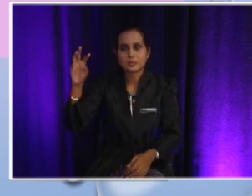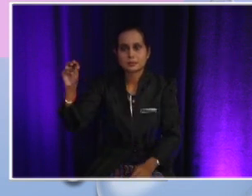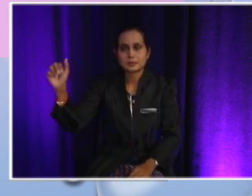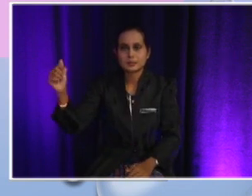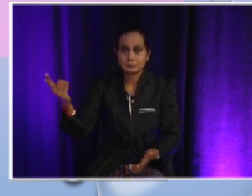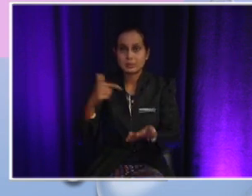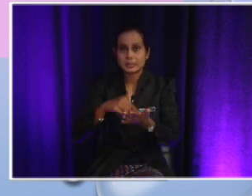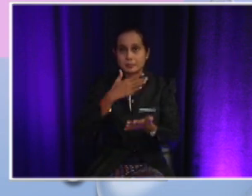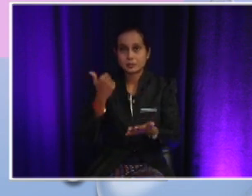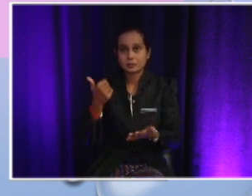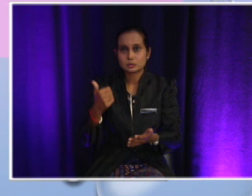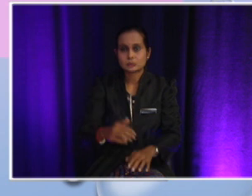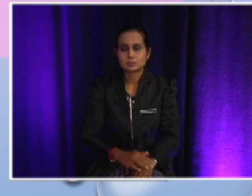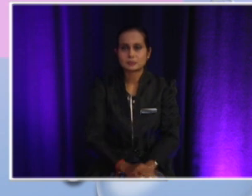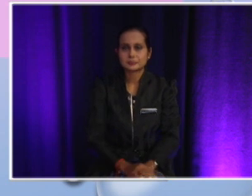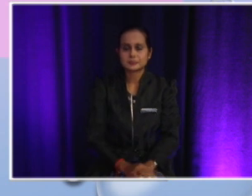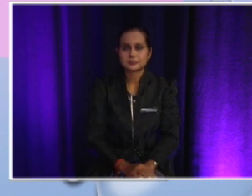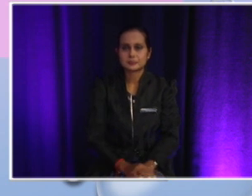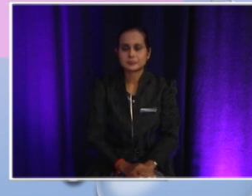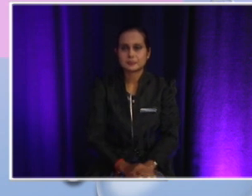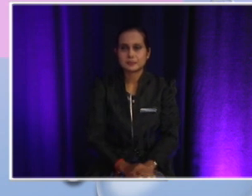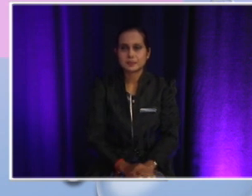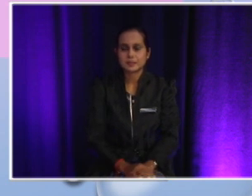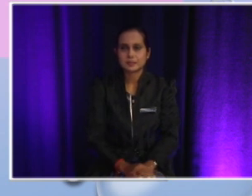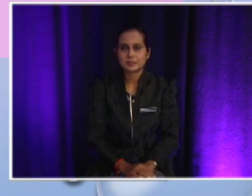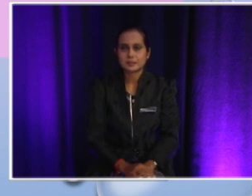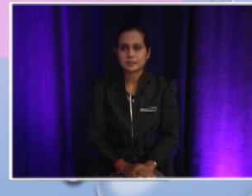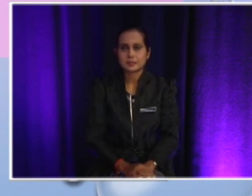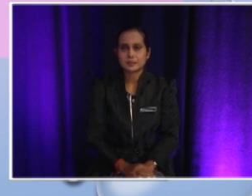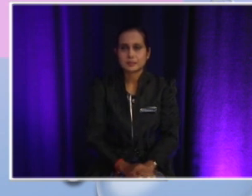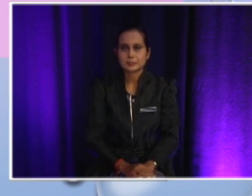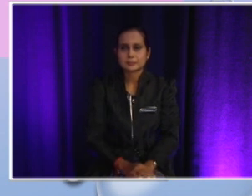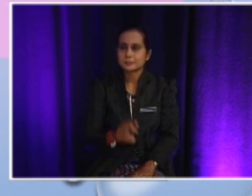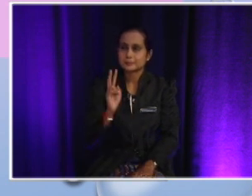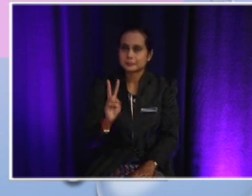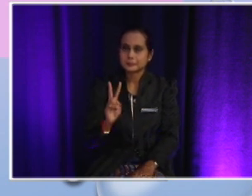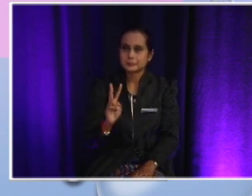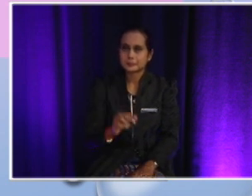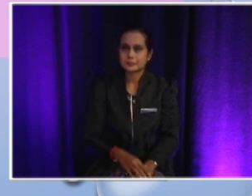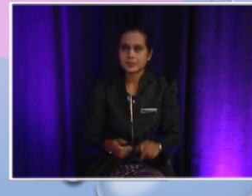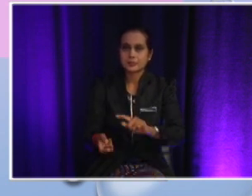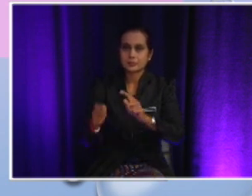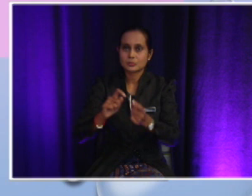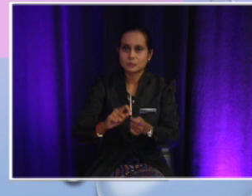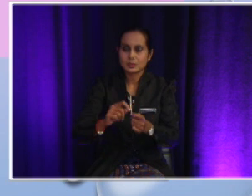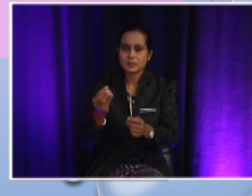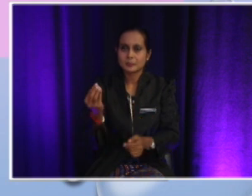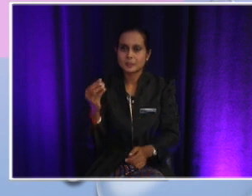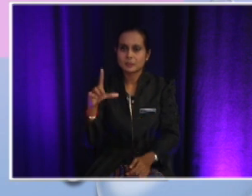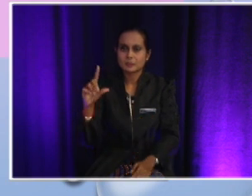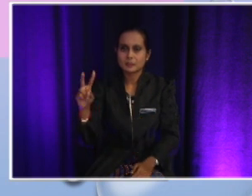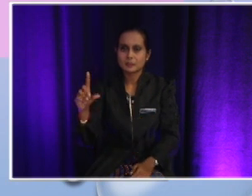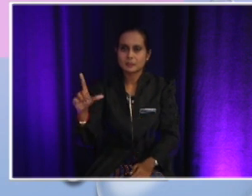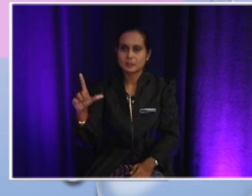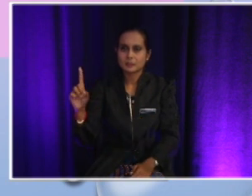lagi baguslah kan. Sebab kita lebih terus cadangkan. Okey, yang kedua, tukar mentol L1 dengan mentol berkadar